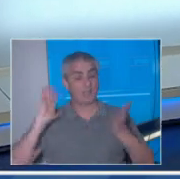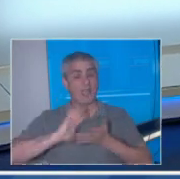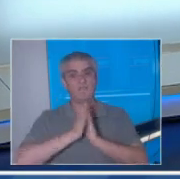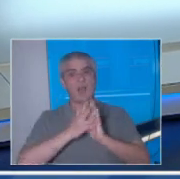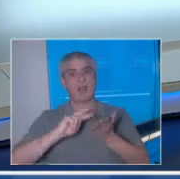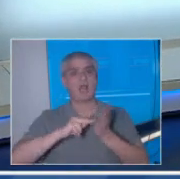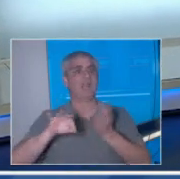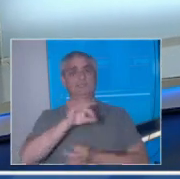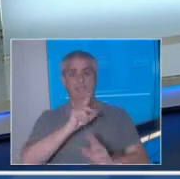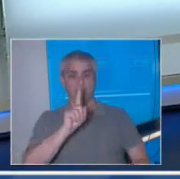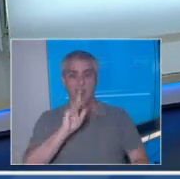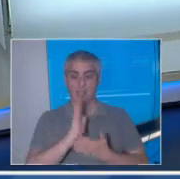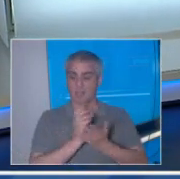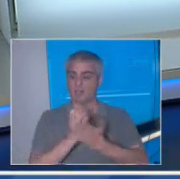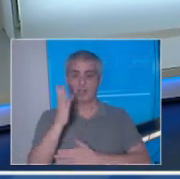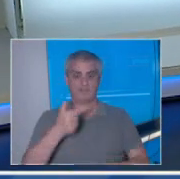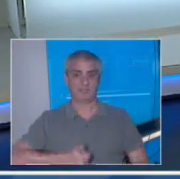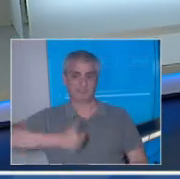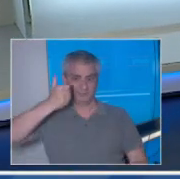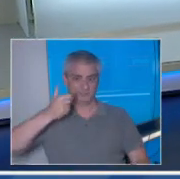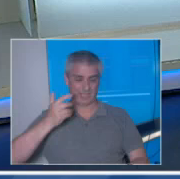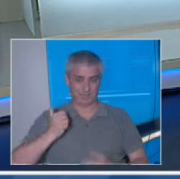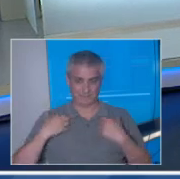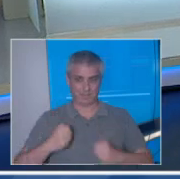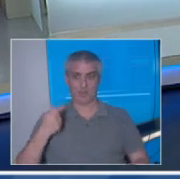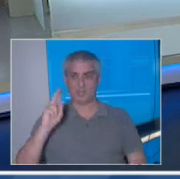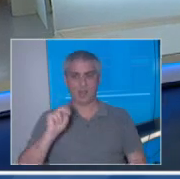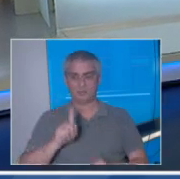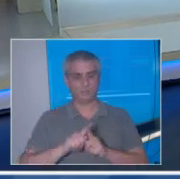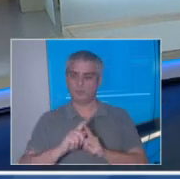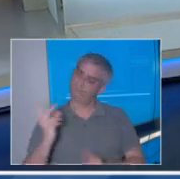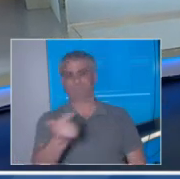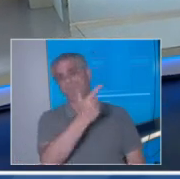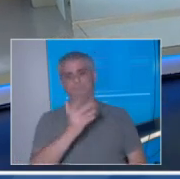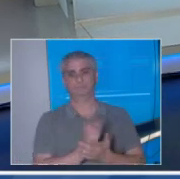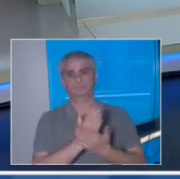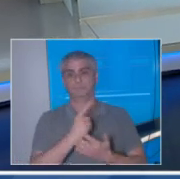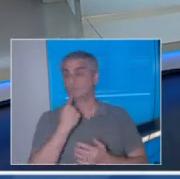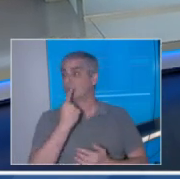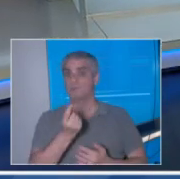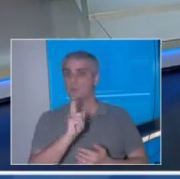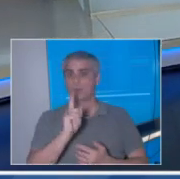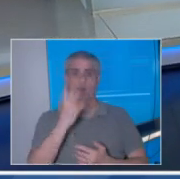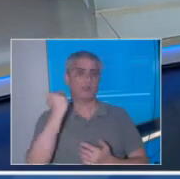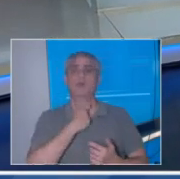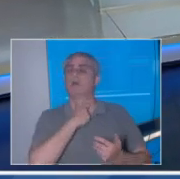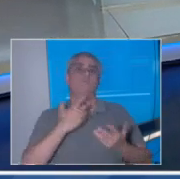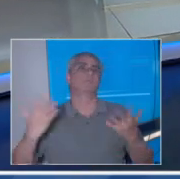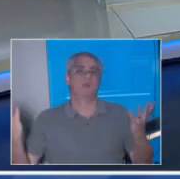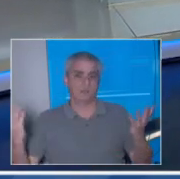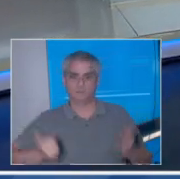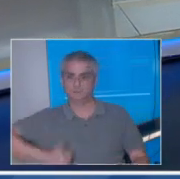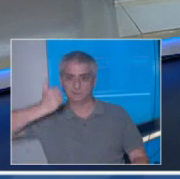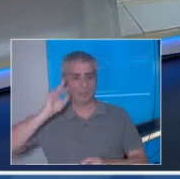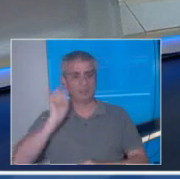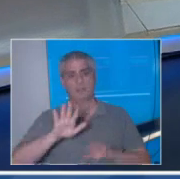בדיוק. כי ההחלטה לפטר את גלנט הייתה החלטה ממש כמו שליפה מן המותן. יאמרו מי שיאמרו, לא הייתה לו ברירה אחרת. שר